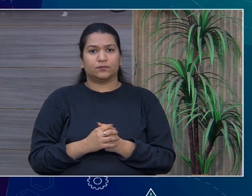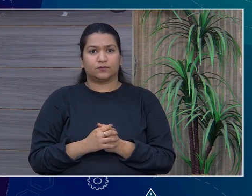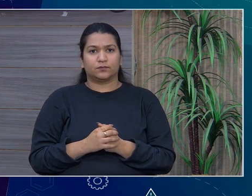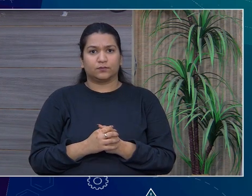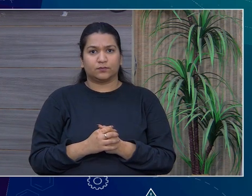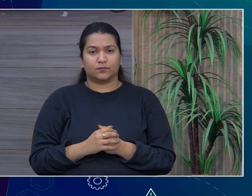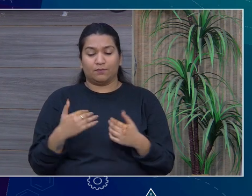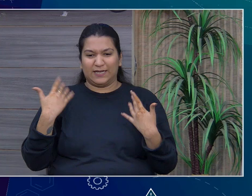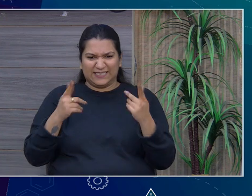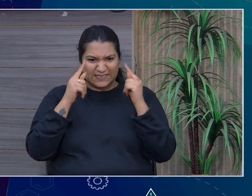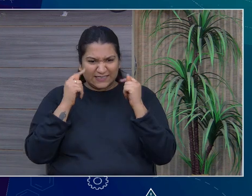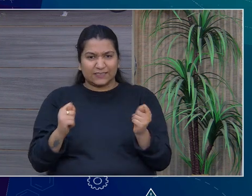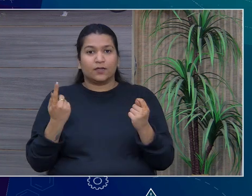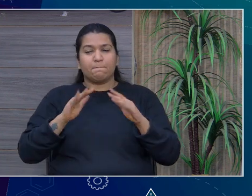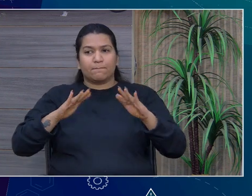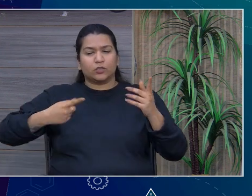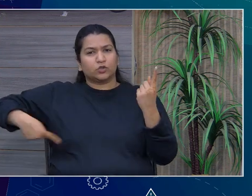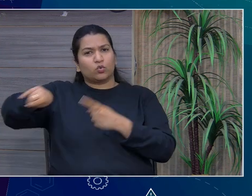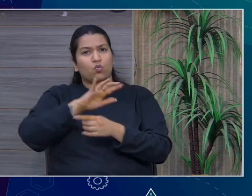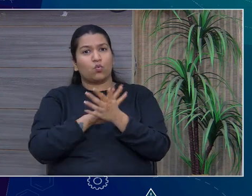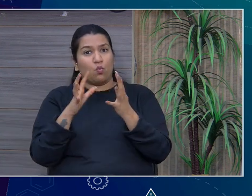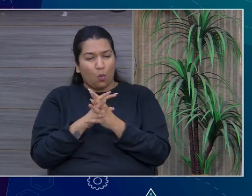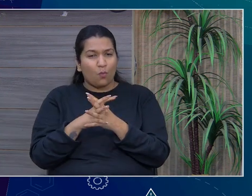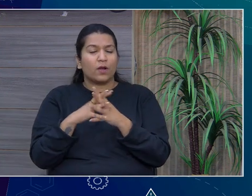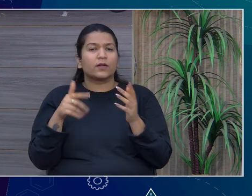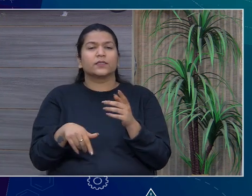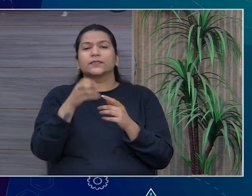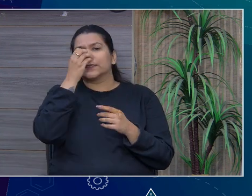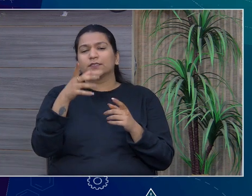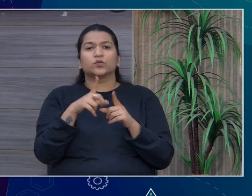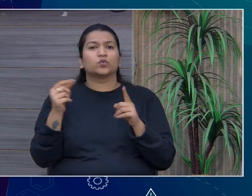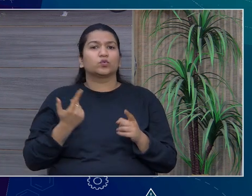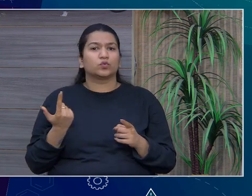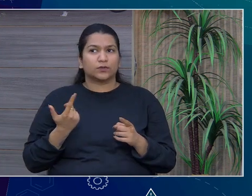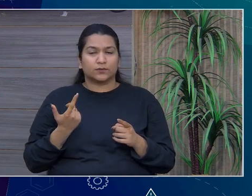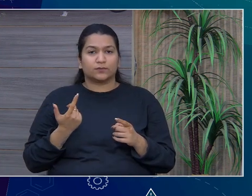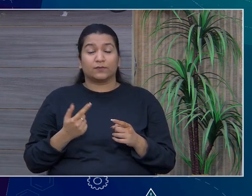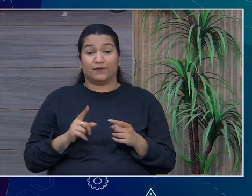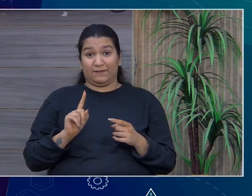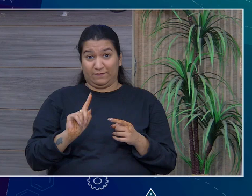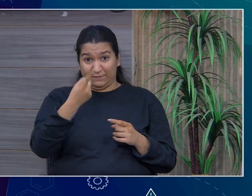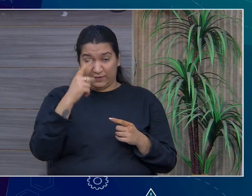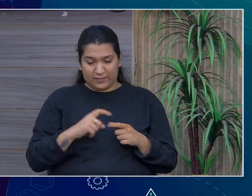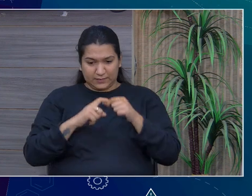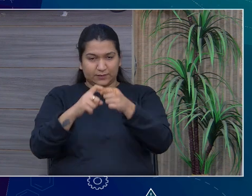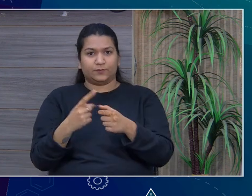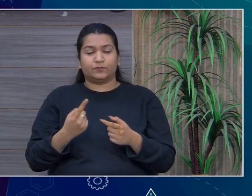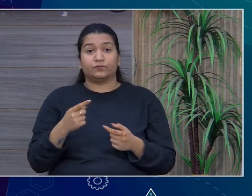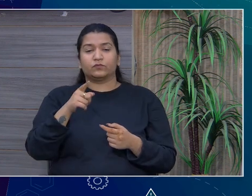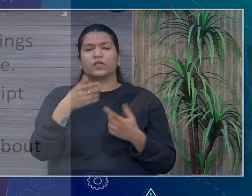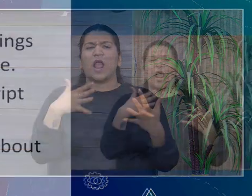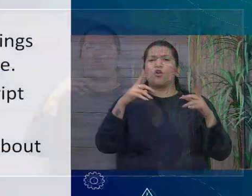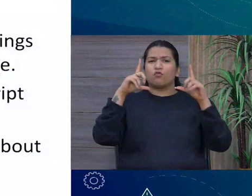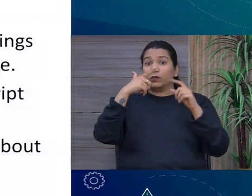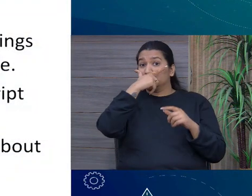हमने कोशिश करी है कि सभी बच्चे अपना होमवर्क कर पाएँ। उसके लिए हमने पहला जो हमारा प्रश्न है वो है, कलेक्ट टू पिक्चर्स